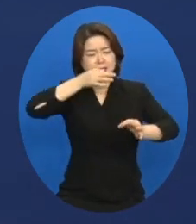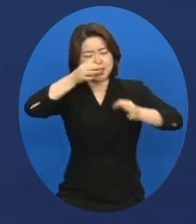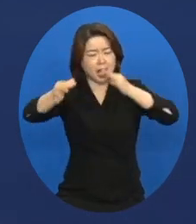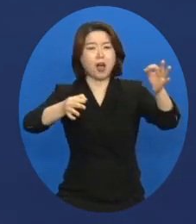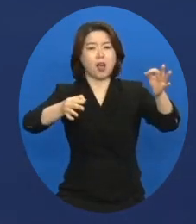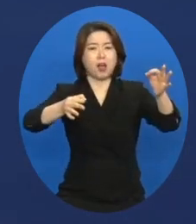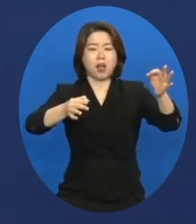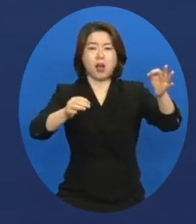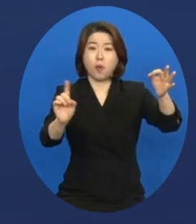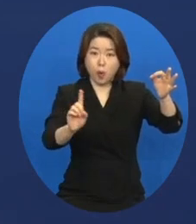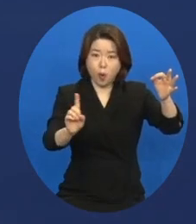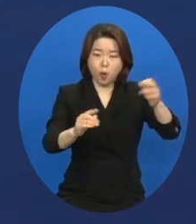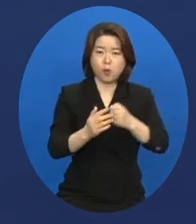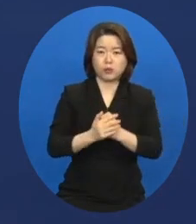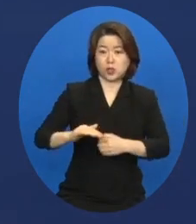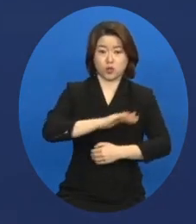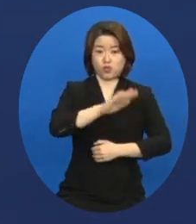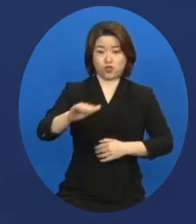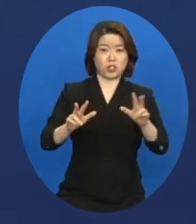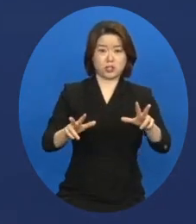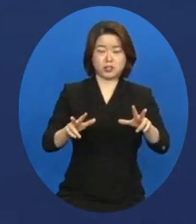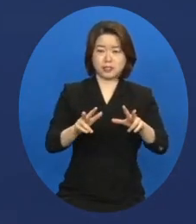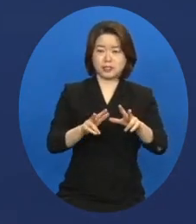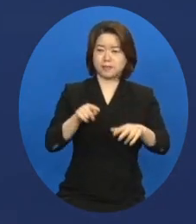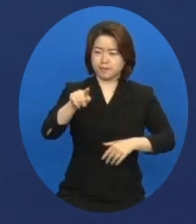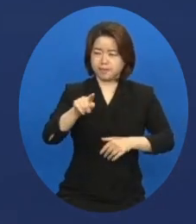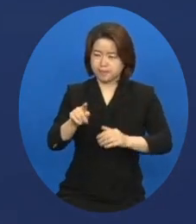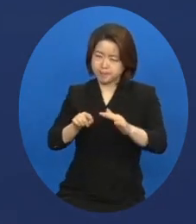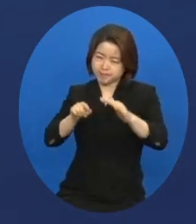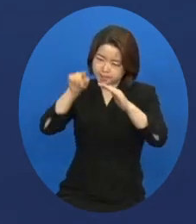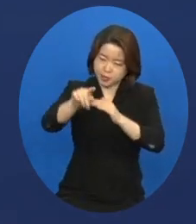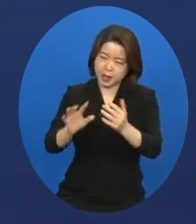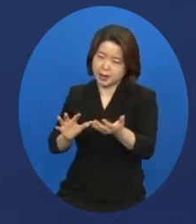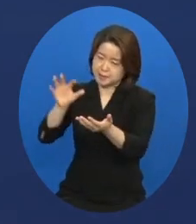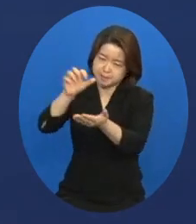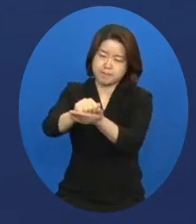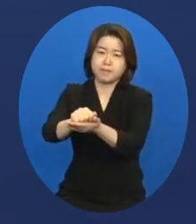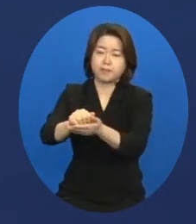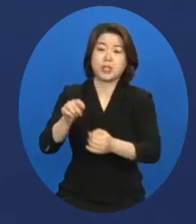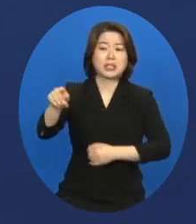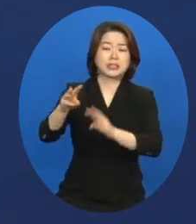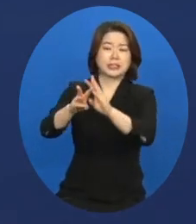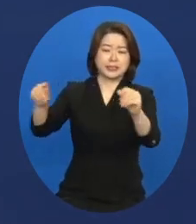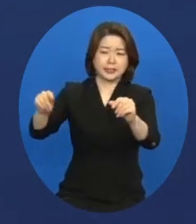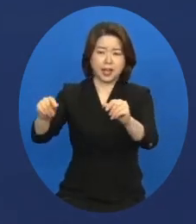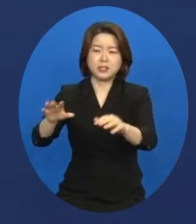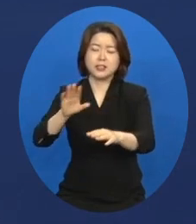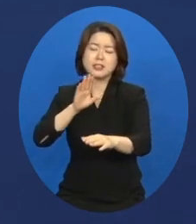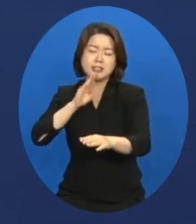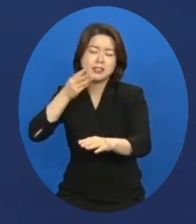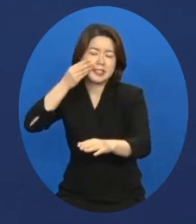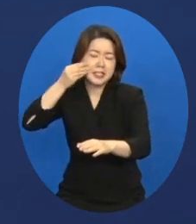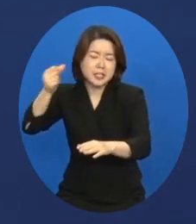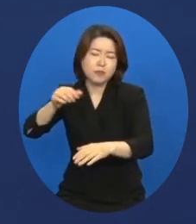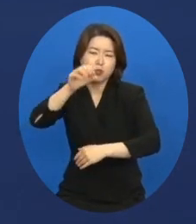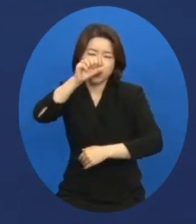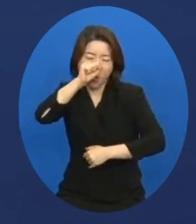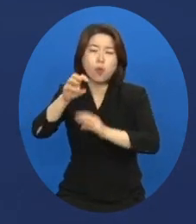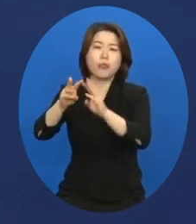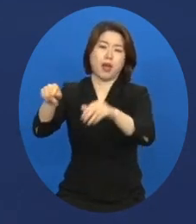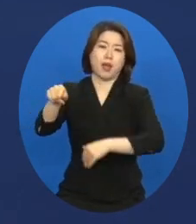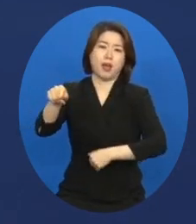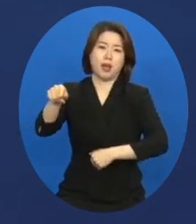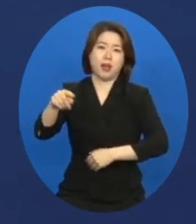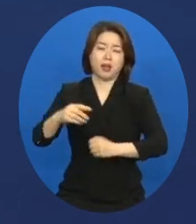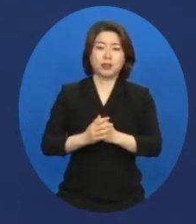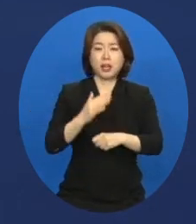소리쳤습니다. 우리가 지금 들어가서 그 땅을 취합시다. 그 땅은 진짜 젖과 꿀이 흐르는 땅입니다.